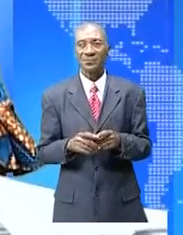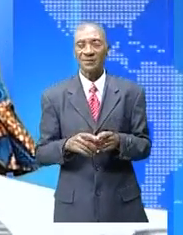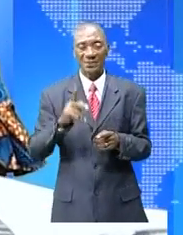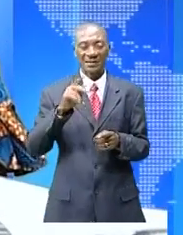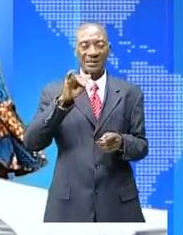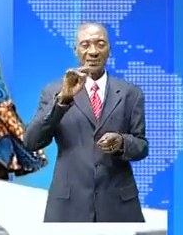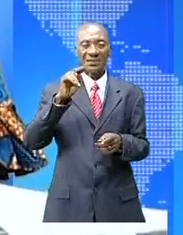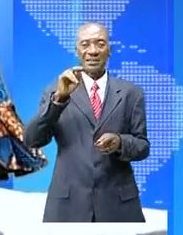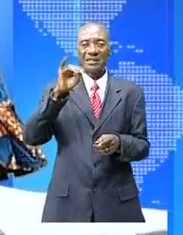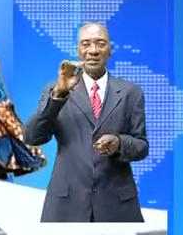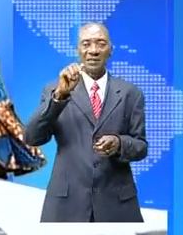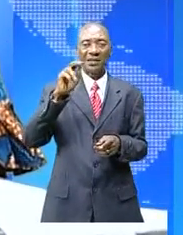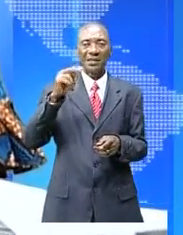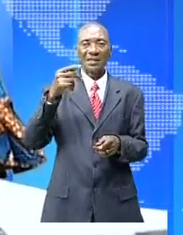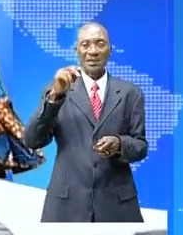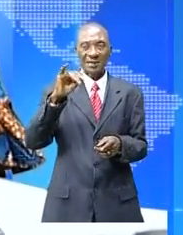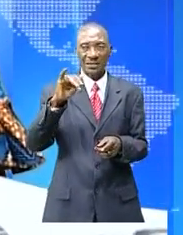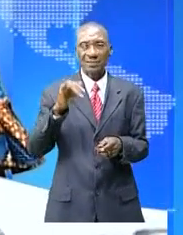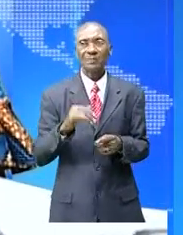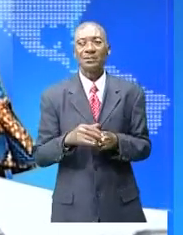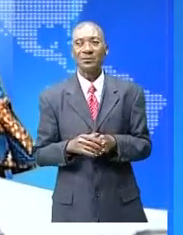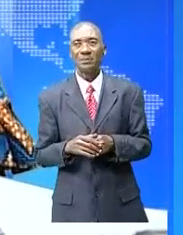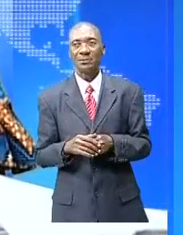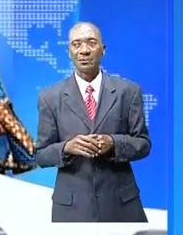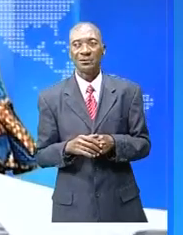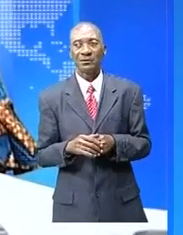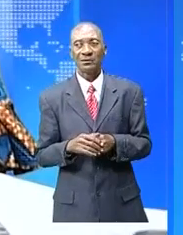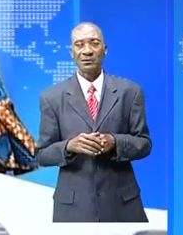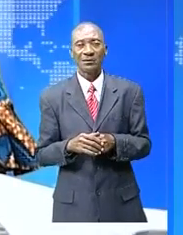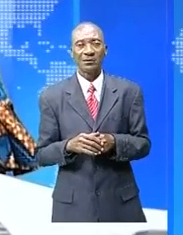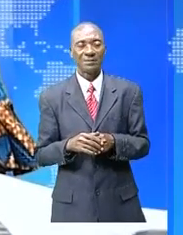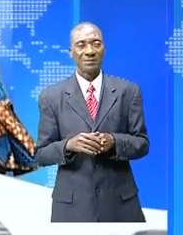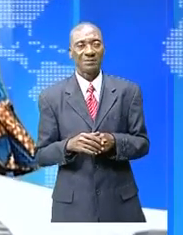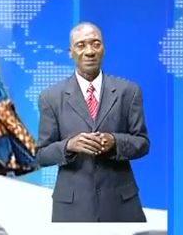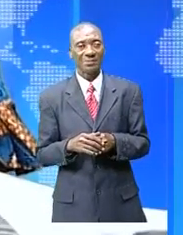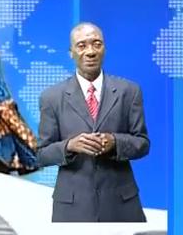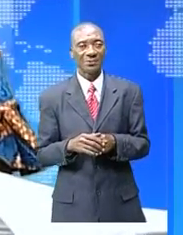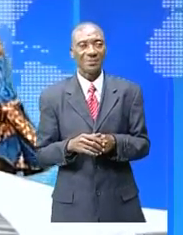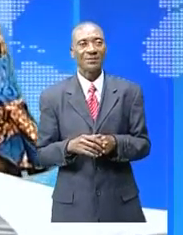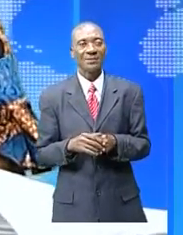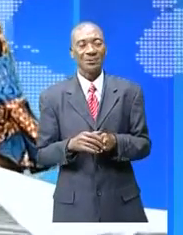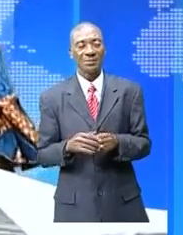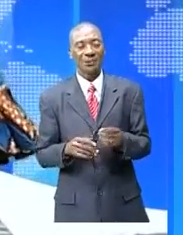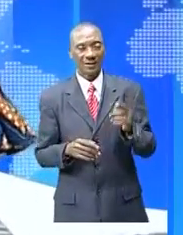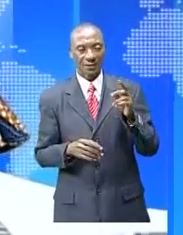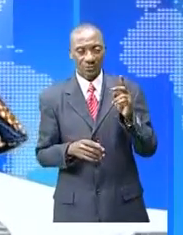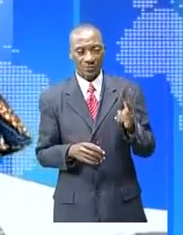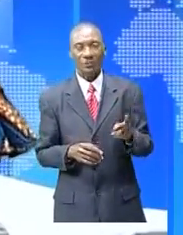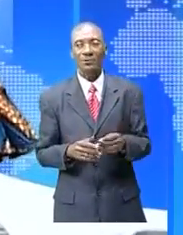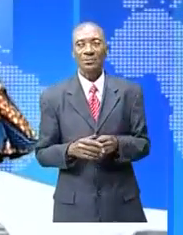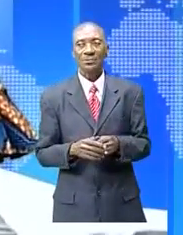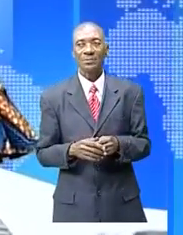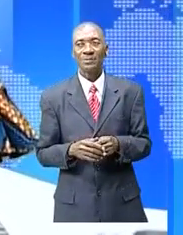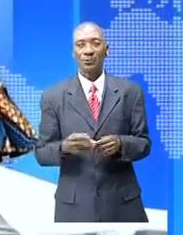Kinyangi Kibisala Désiré, Lumbe de la haute unité provenance HCM, haute